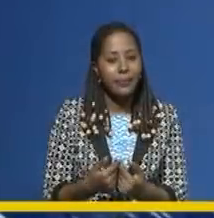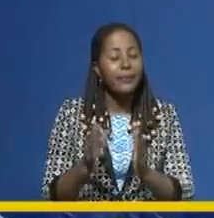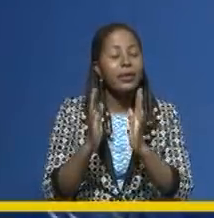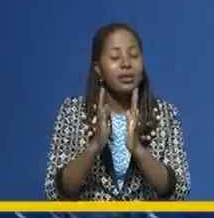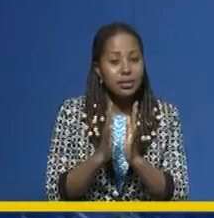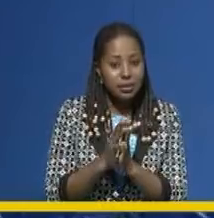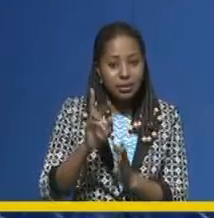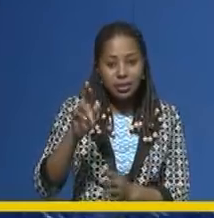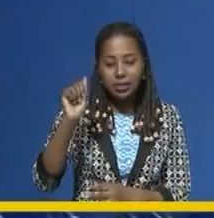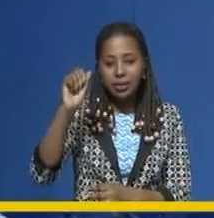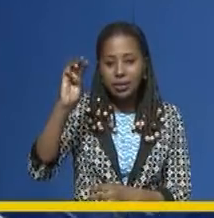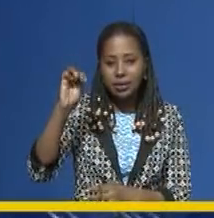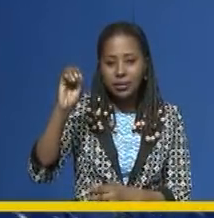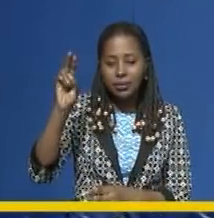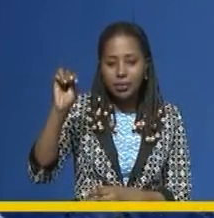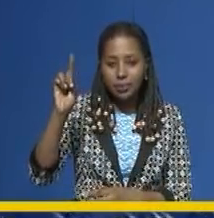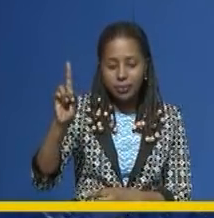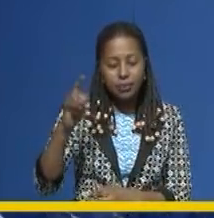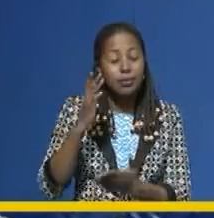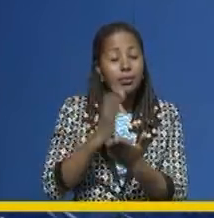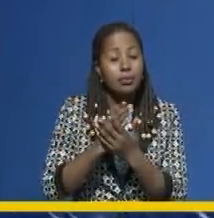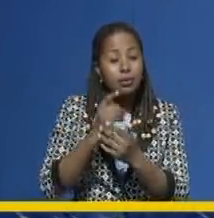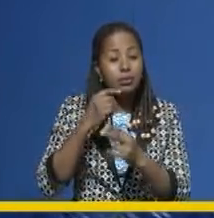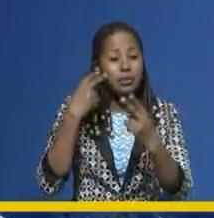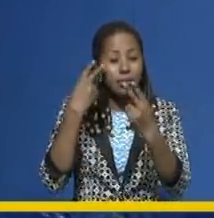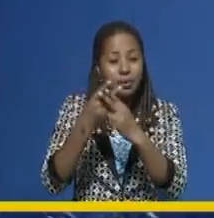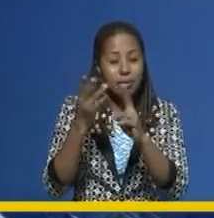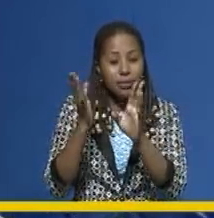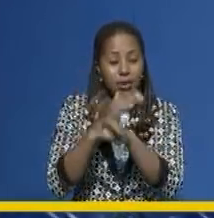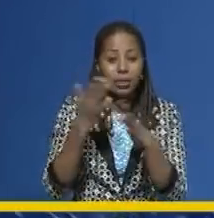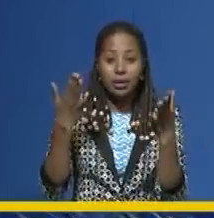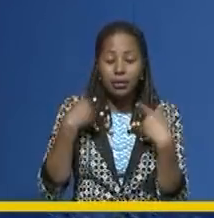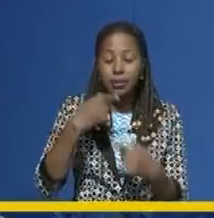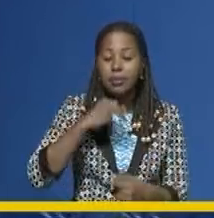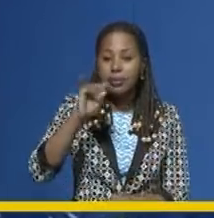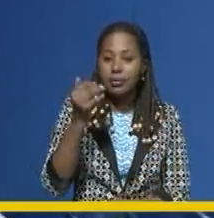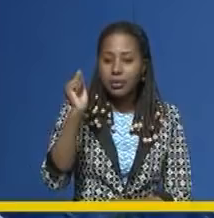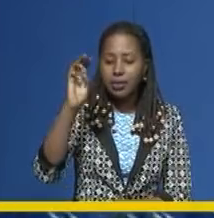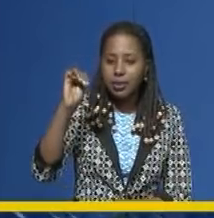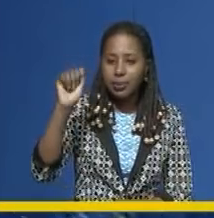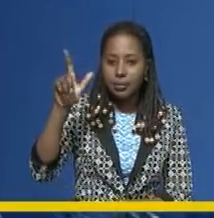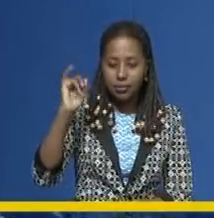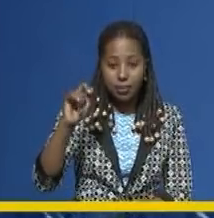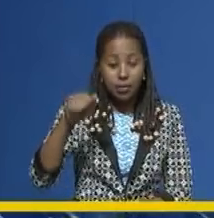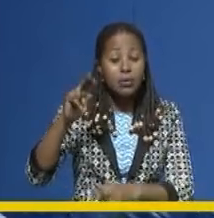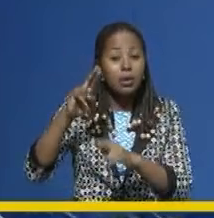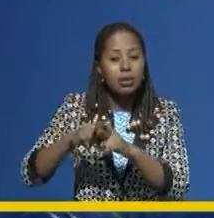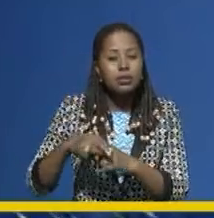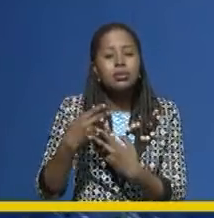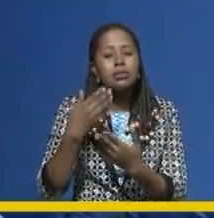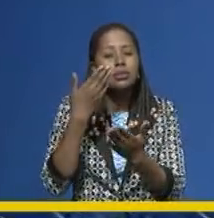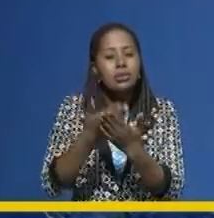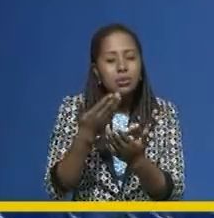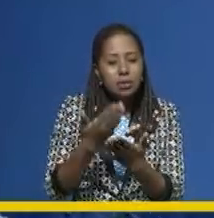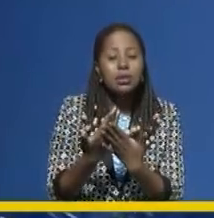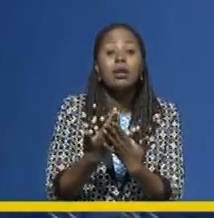Asante sana Raymond Nyamwihula, hakika ni wasaa utabiri wa hali ya hewa. Mimi ni Jamal Hashim. Leo wakazi wa jiji la Dar es Salaam wameshuhudia hali ya ujoto